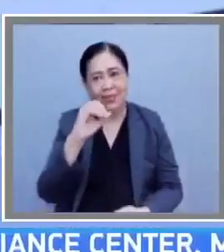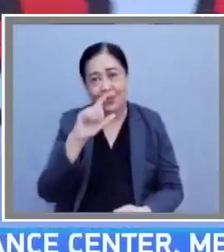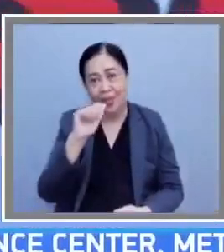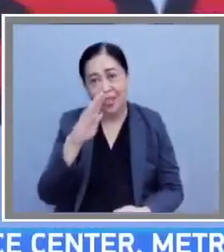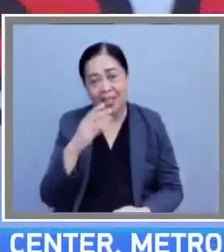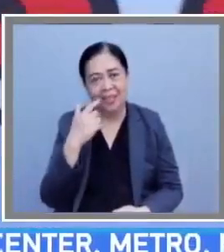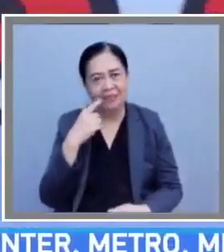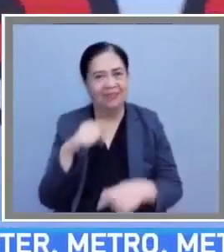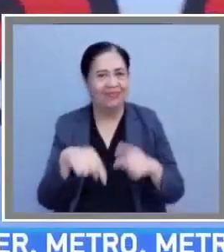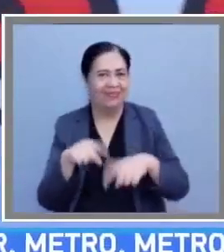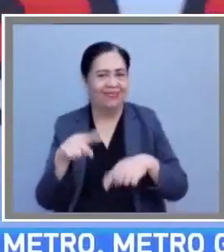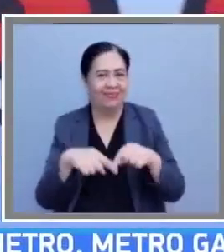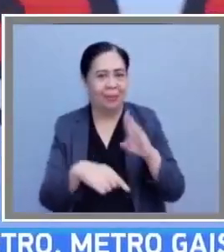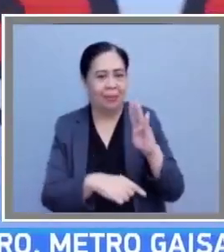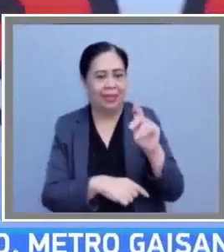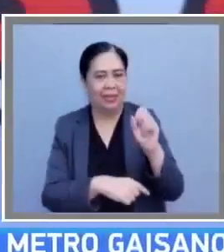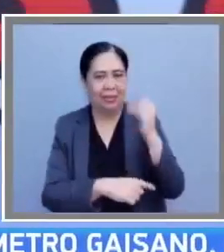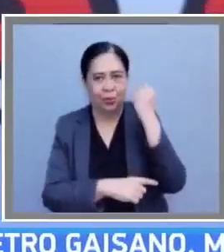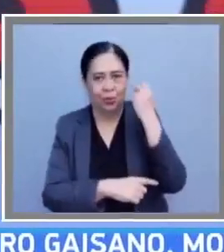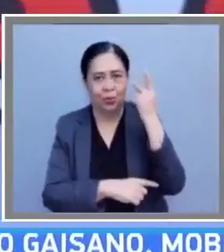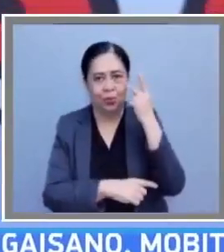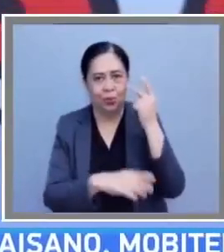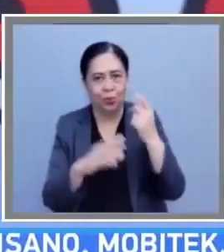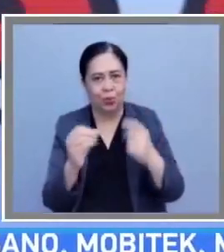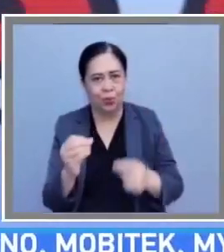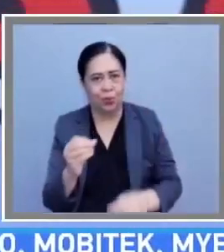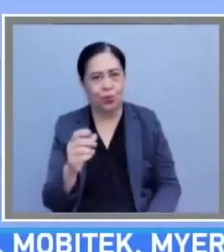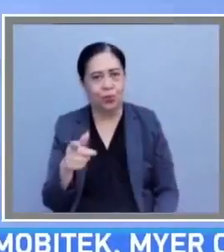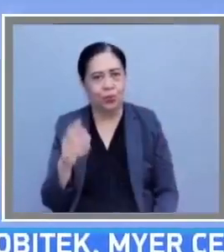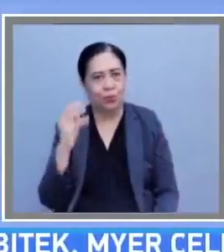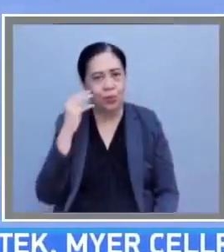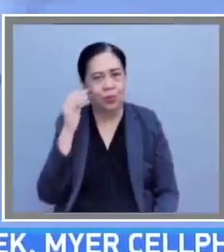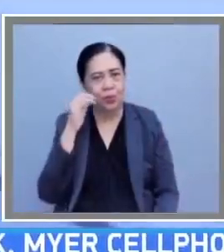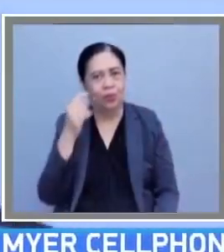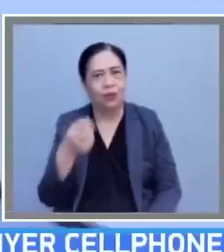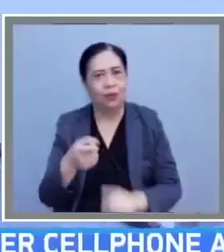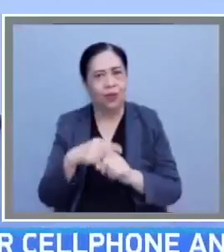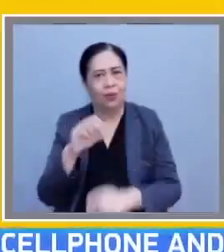na sina BTS Jungkook at Mingyu ng 17.